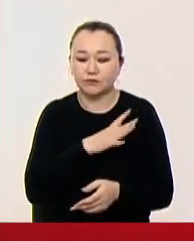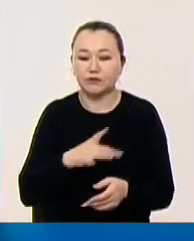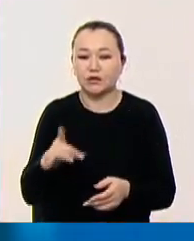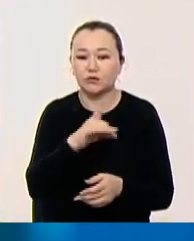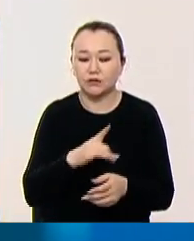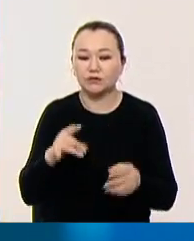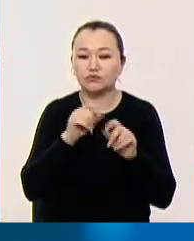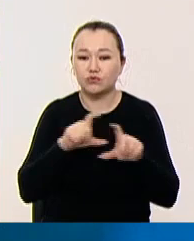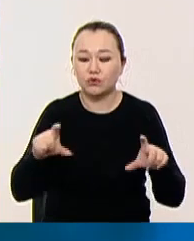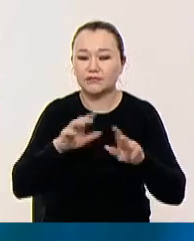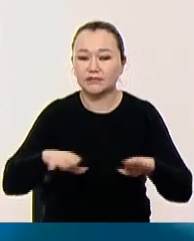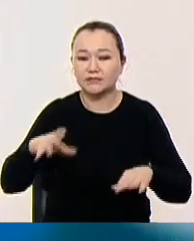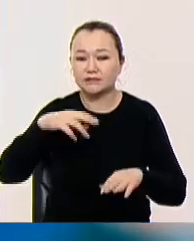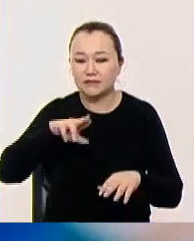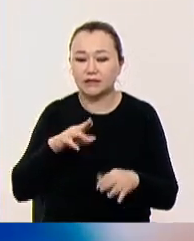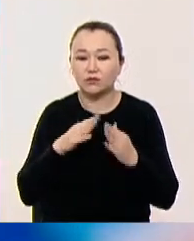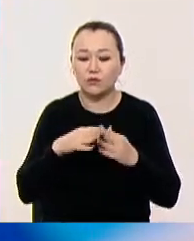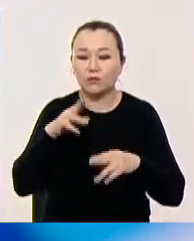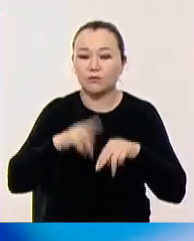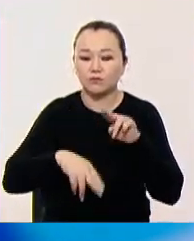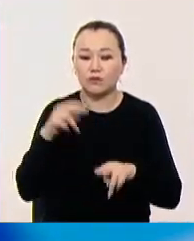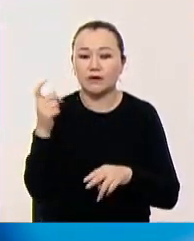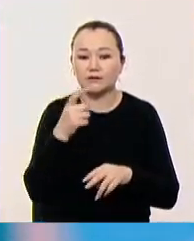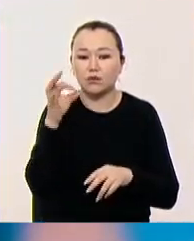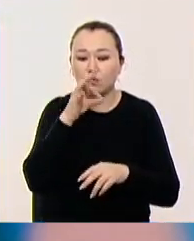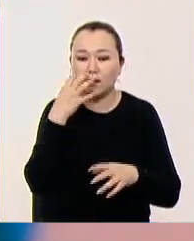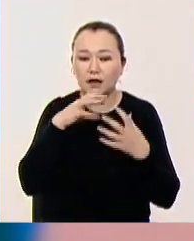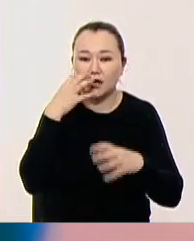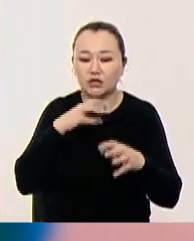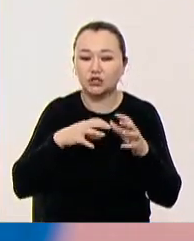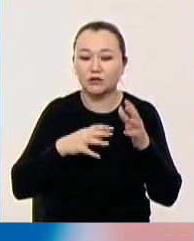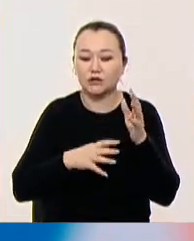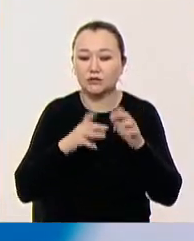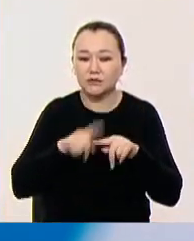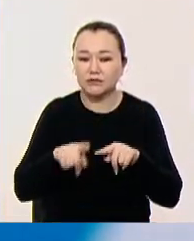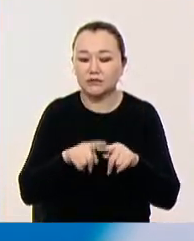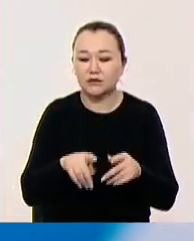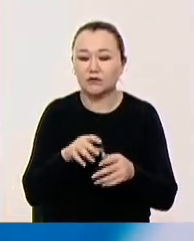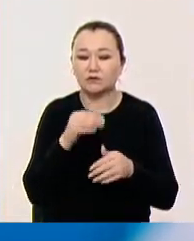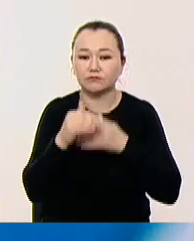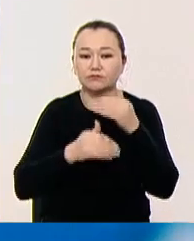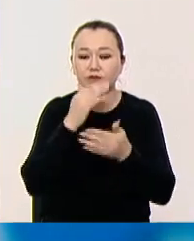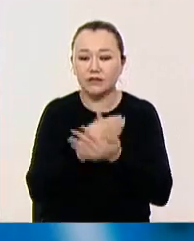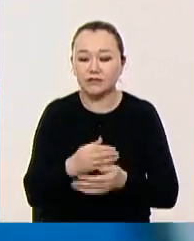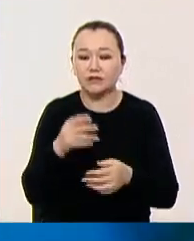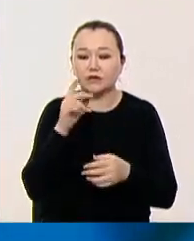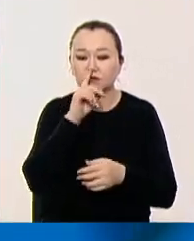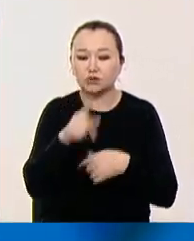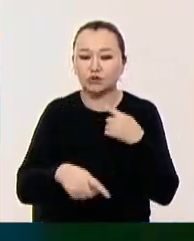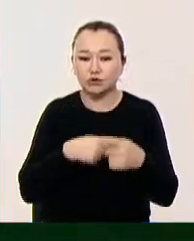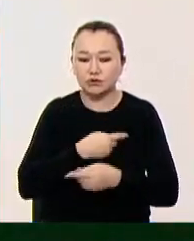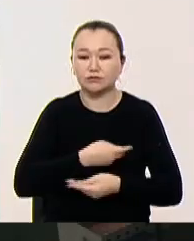мекендерде мектеп, балабақша, тұрғын үй салу жұмыстары қызу жүргізілуде. Жыл соңына дейін бірнеше нысан ел игілігіне пайдалануға беріледі.